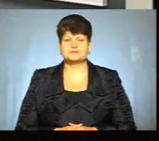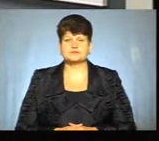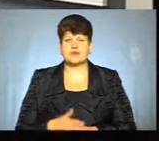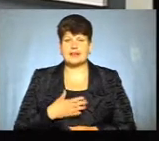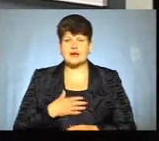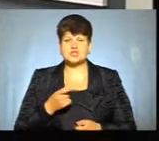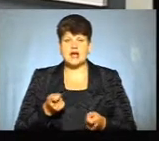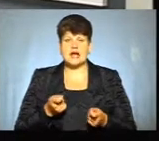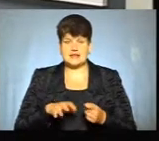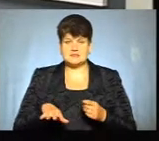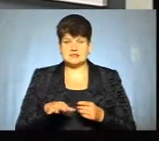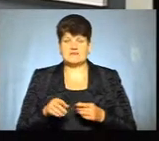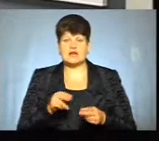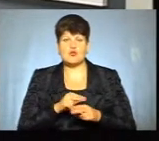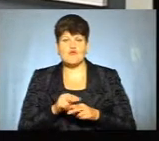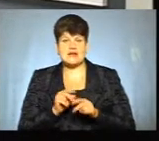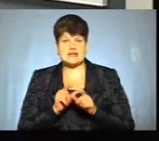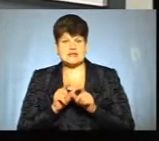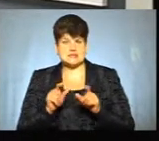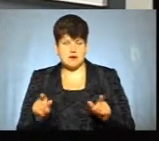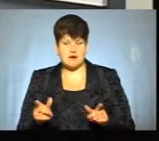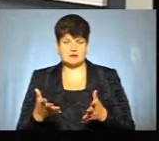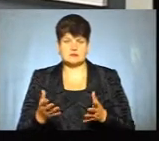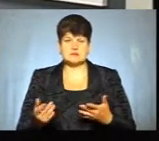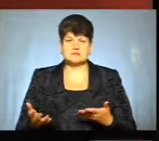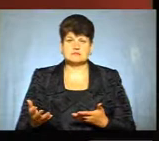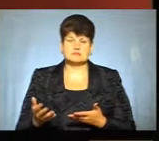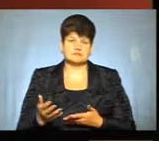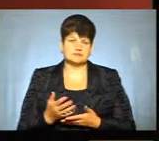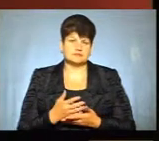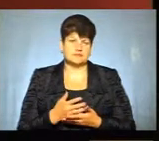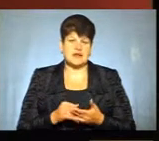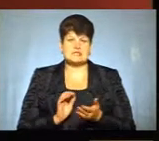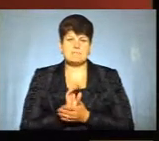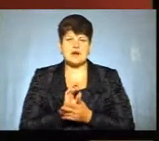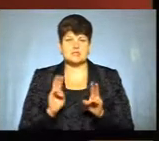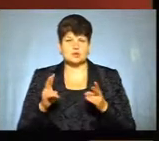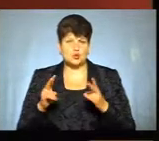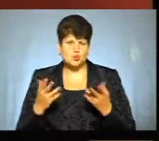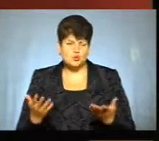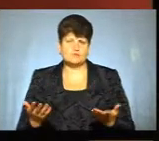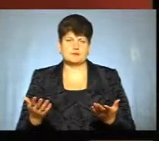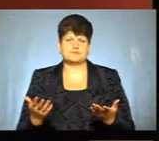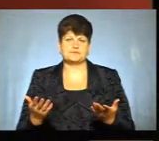наших адміністративних в лікувальних закладах, збираються якісь там прес-клуби, збираються,